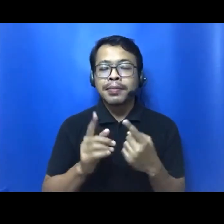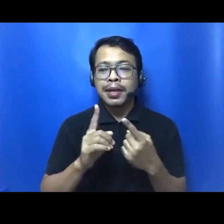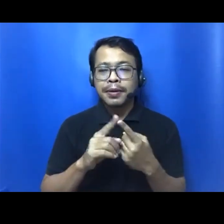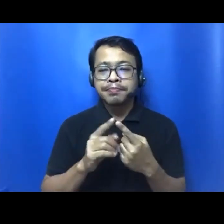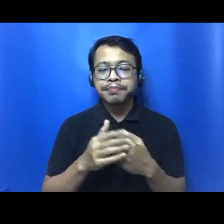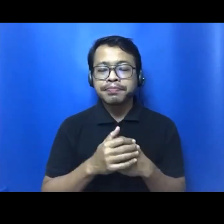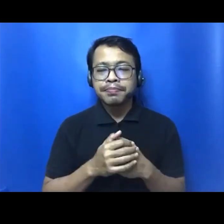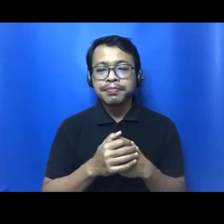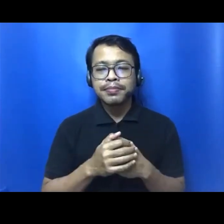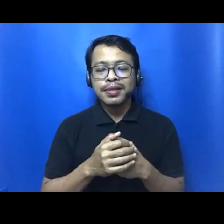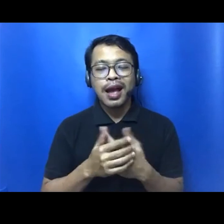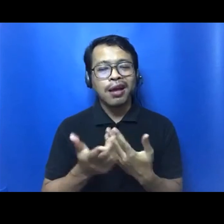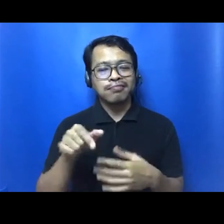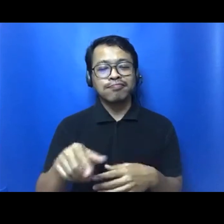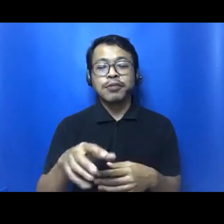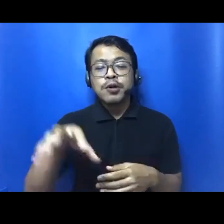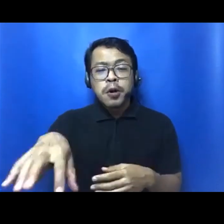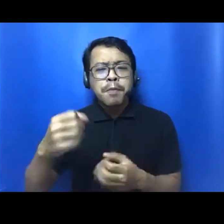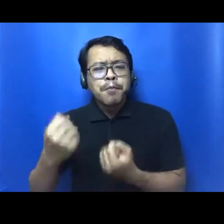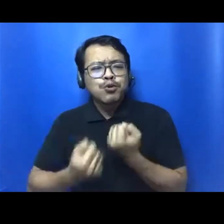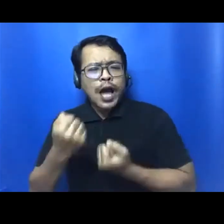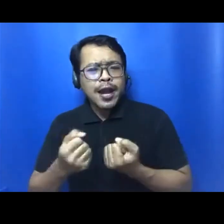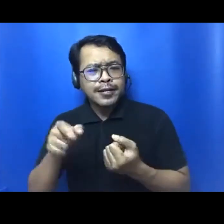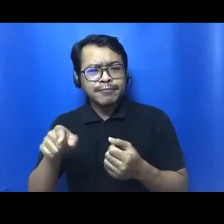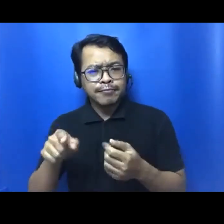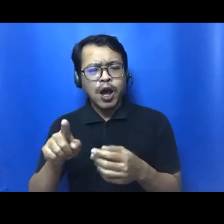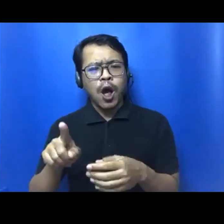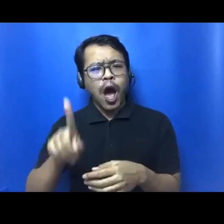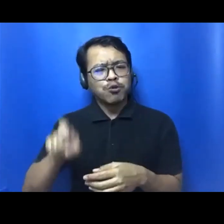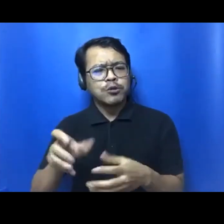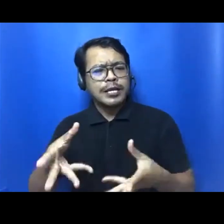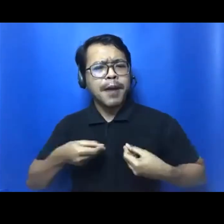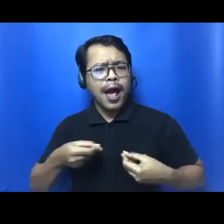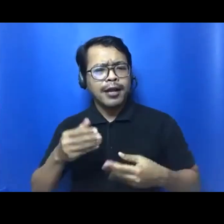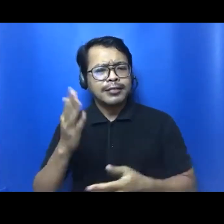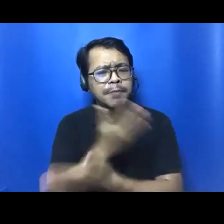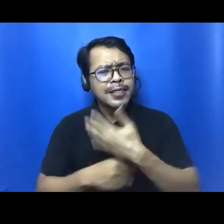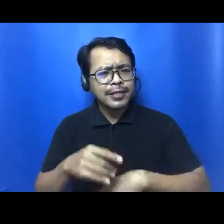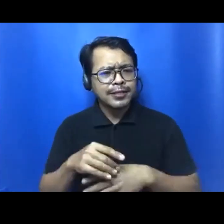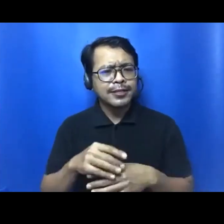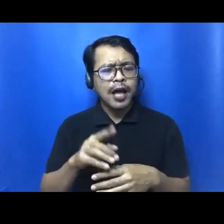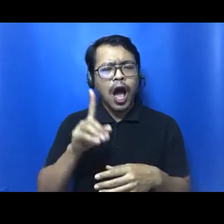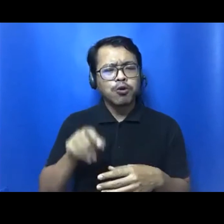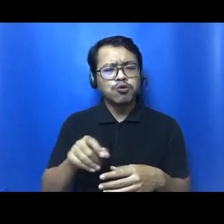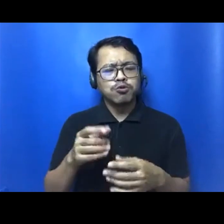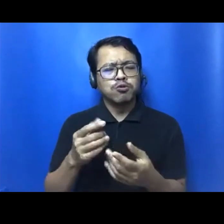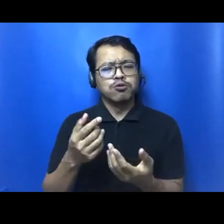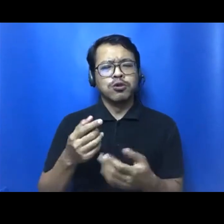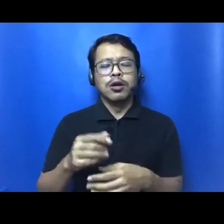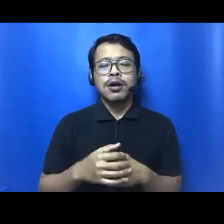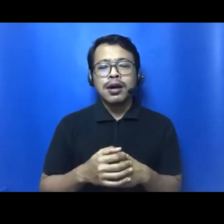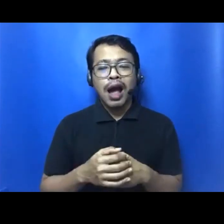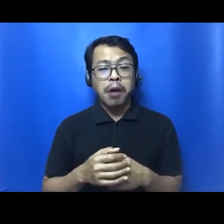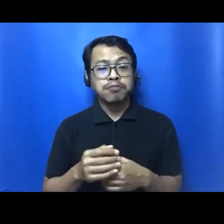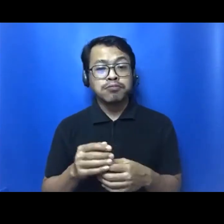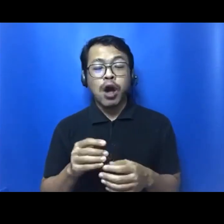khususnya kuota penempatan tenaga kerja terhadap perusahaan. Bahwa perusahaan itu wajib menerima tenaga disabilitas